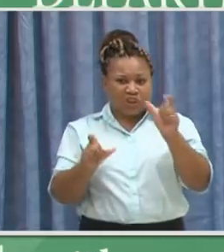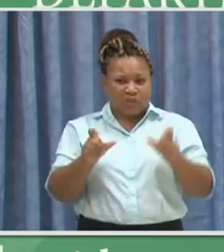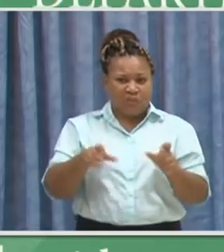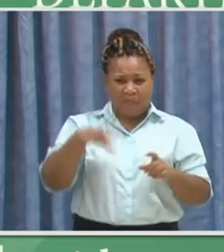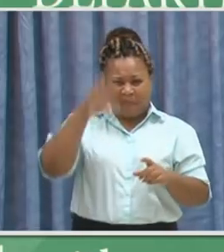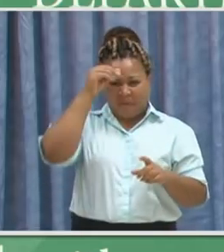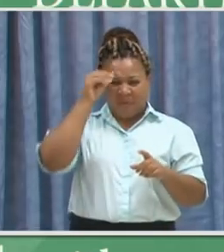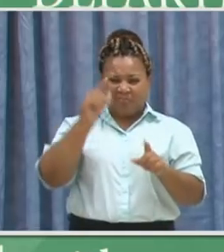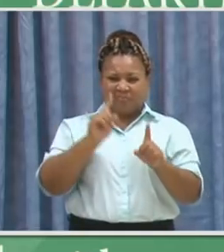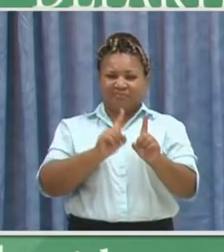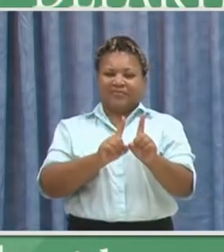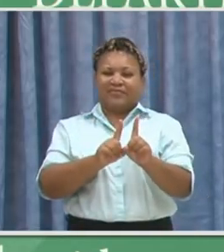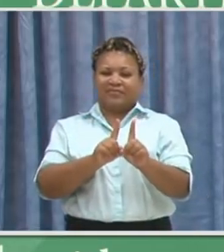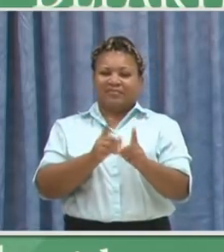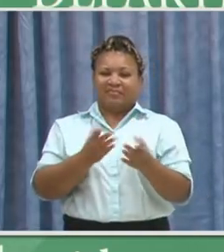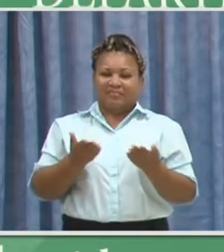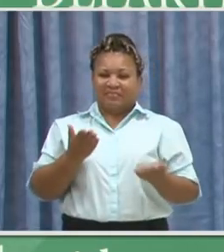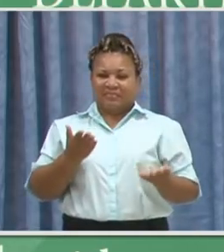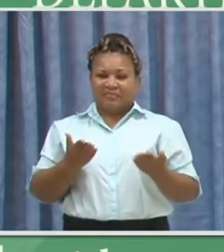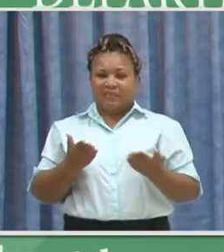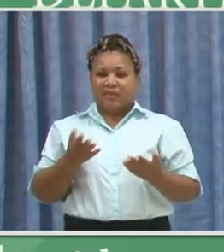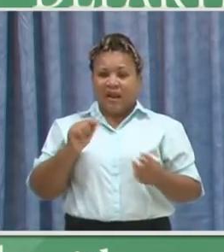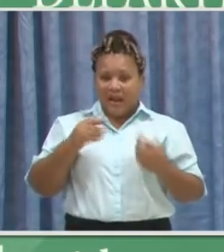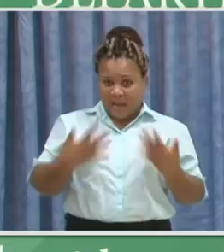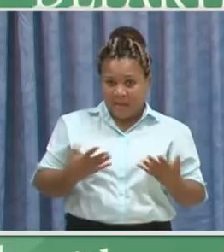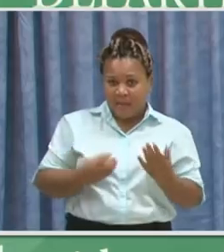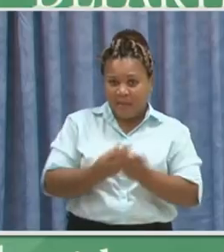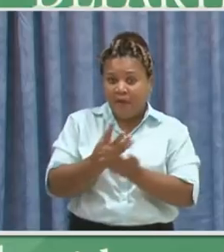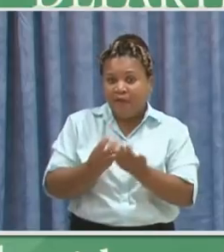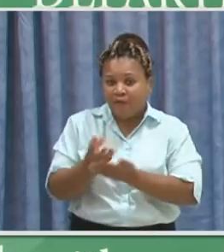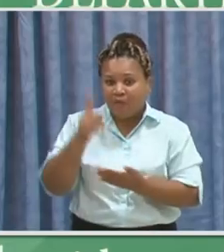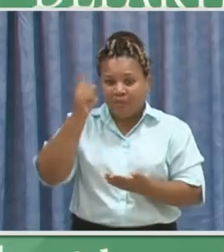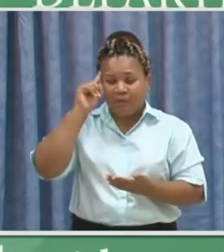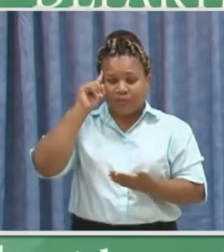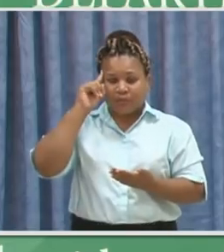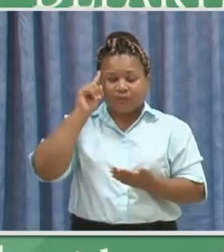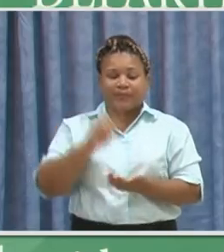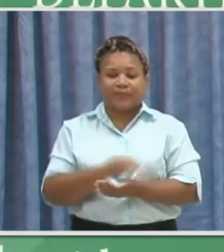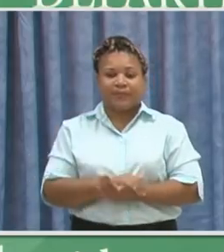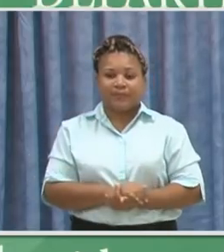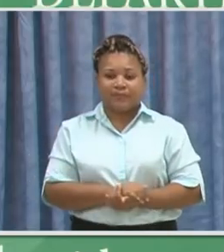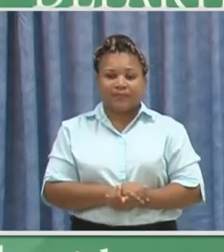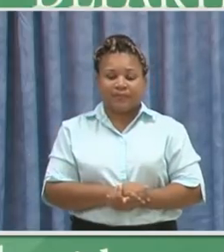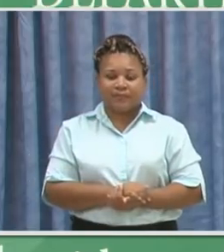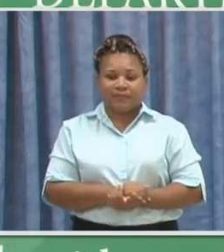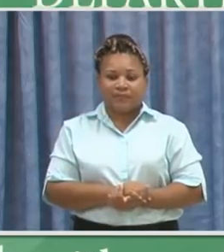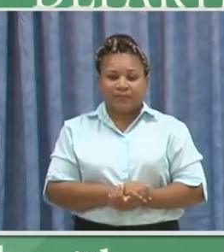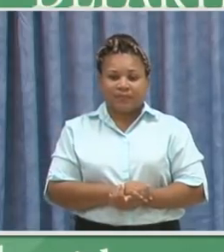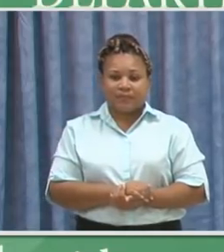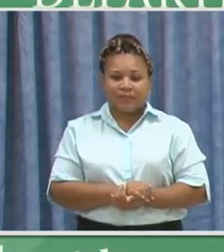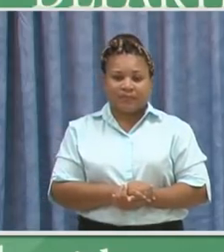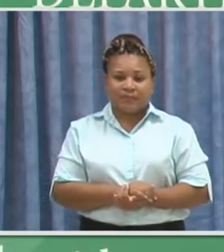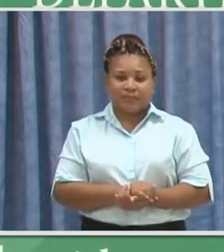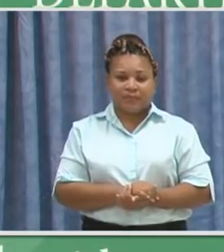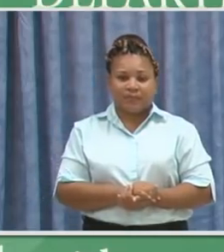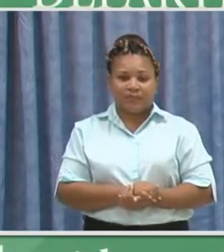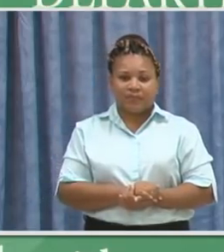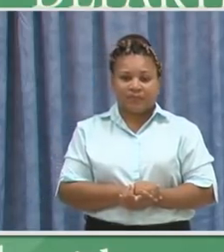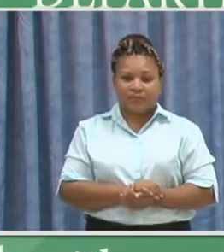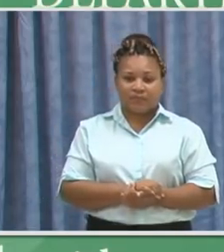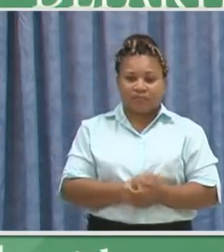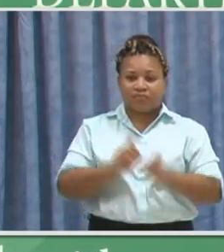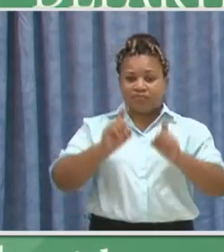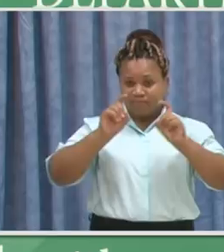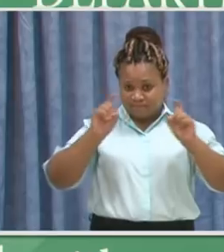petit peu à cause que c'est important. Social distancing est important pour que si demain un petit